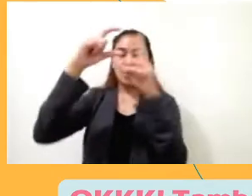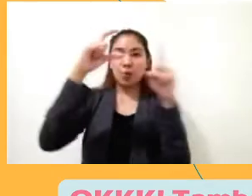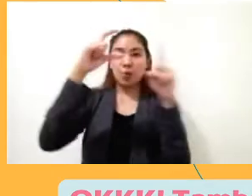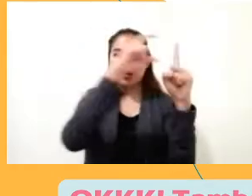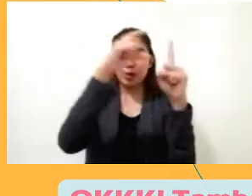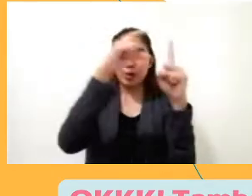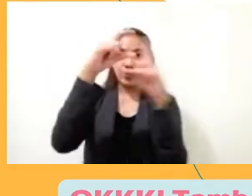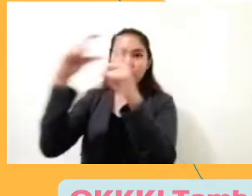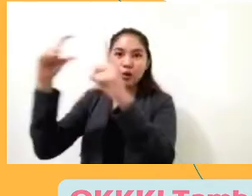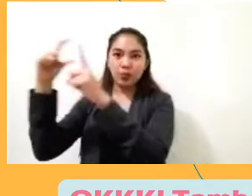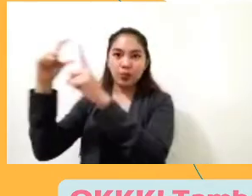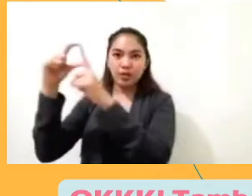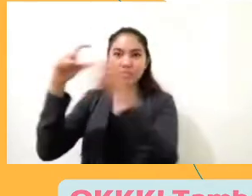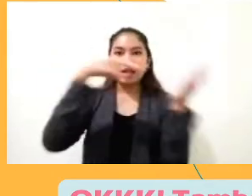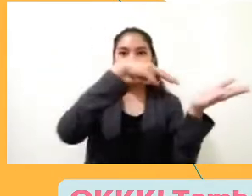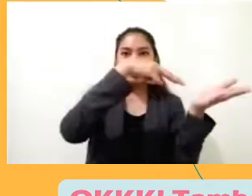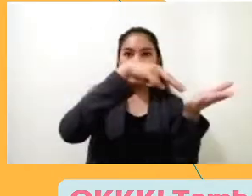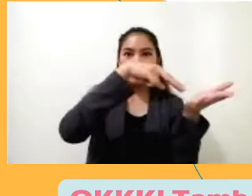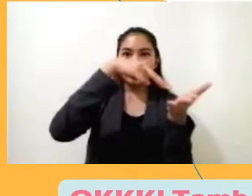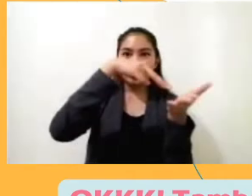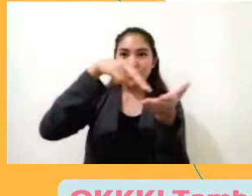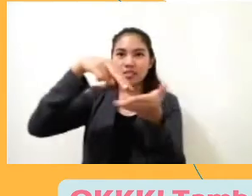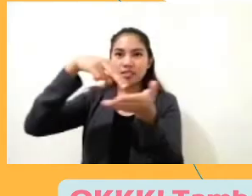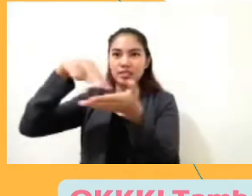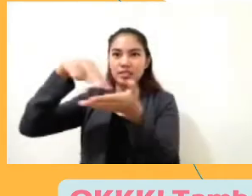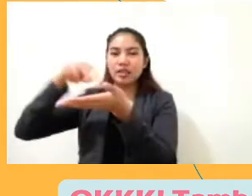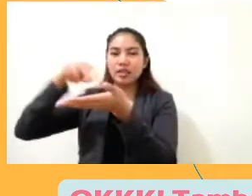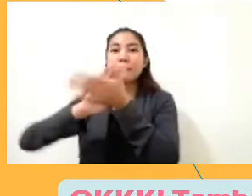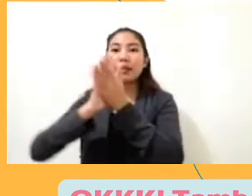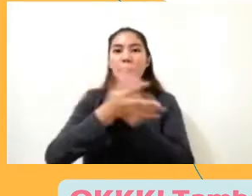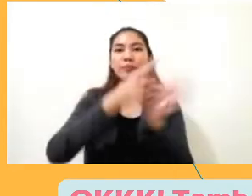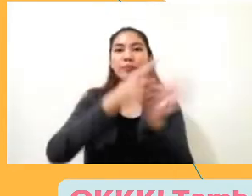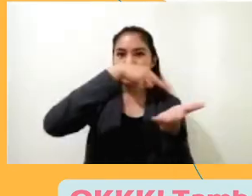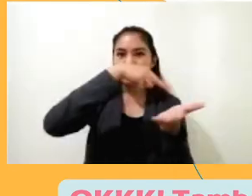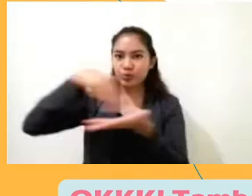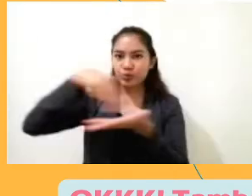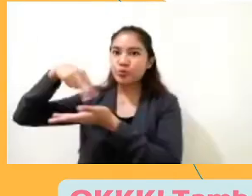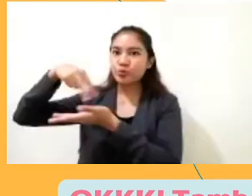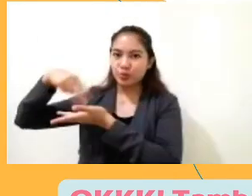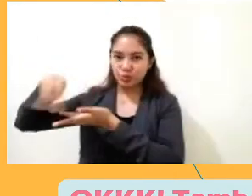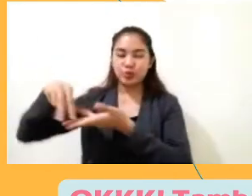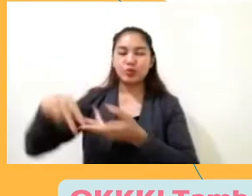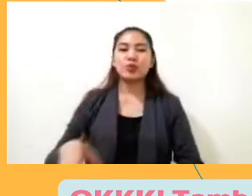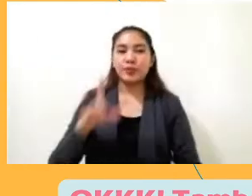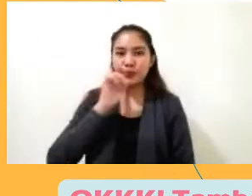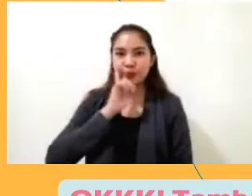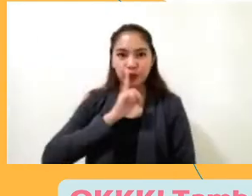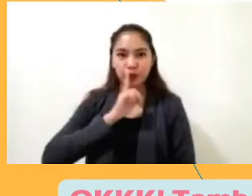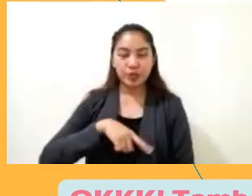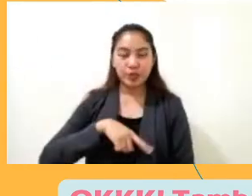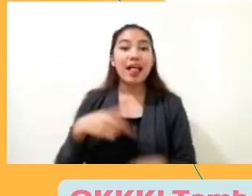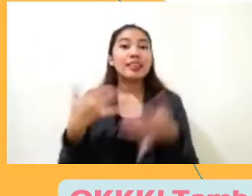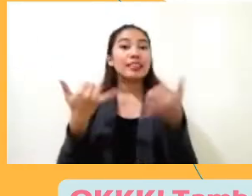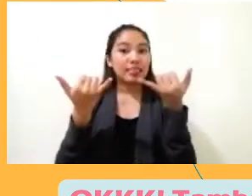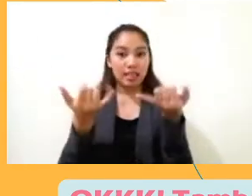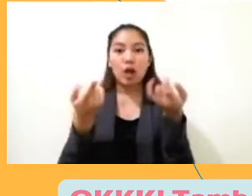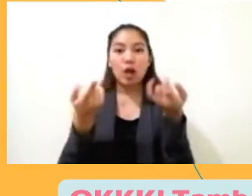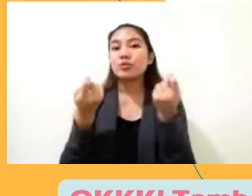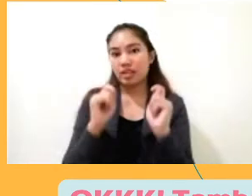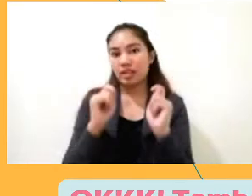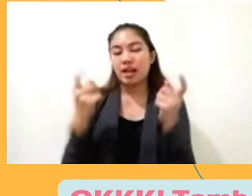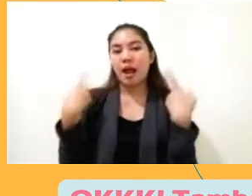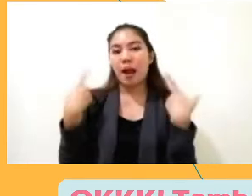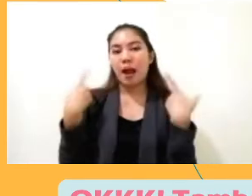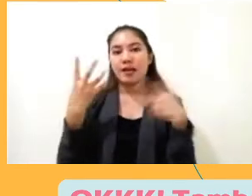paragraph doon sa ginawa natin. Okay, ngayon naman, susubukan ko na lagyan siya ng music.